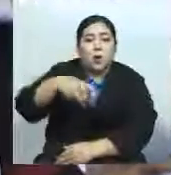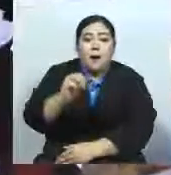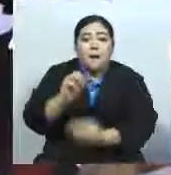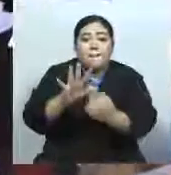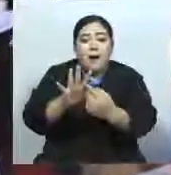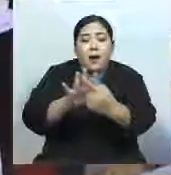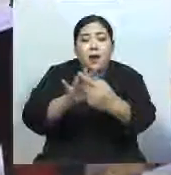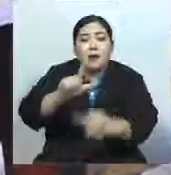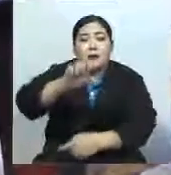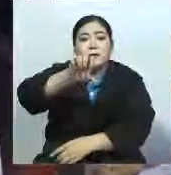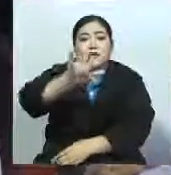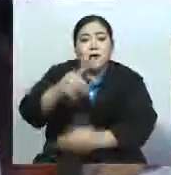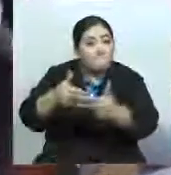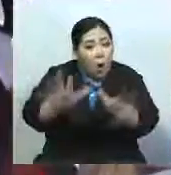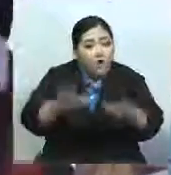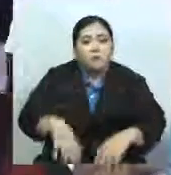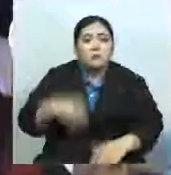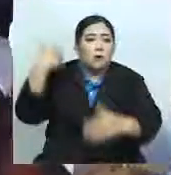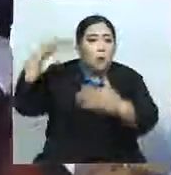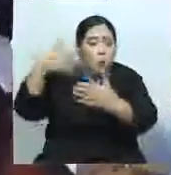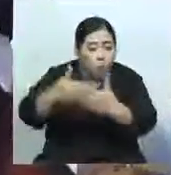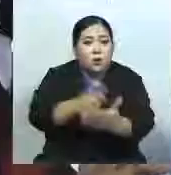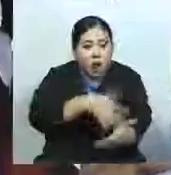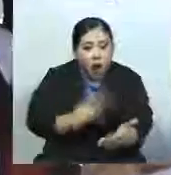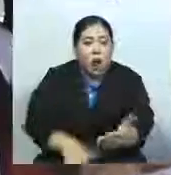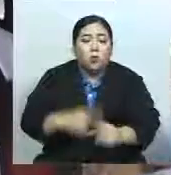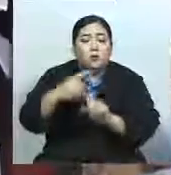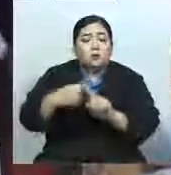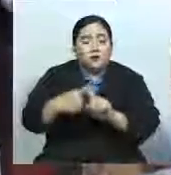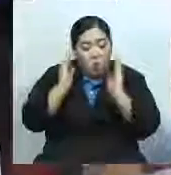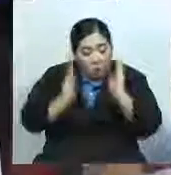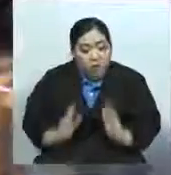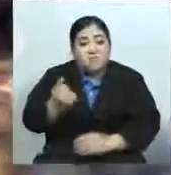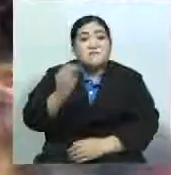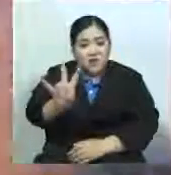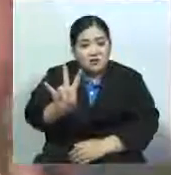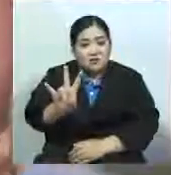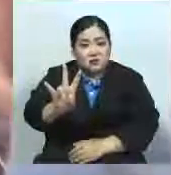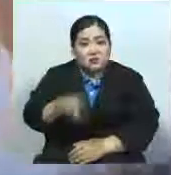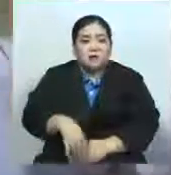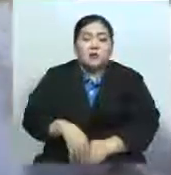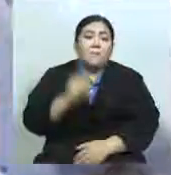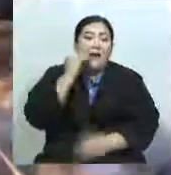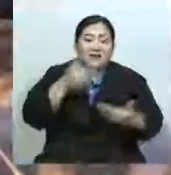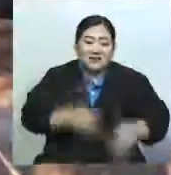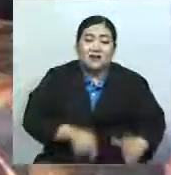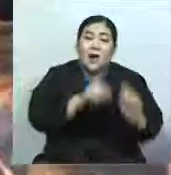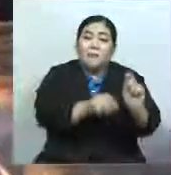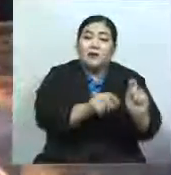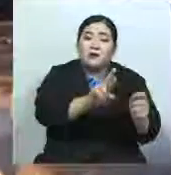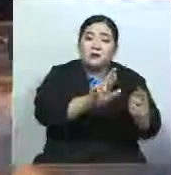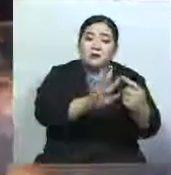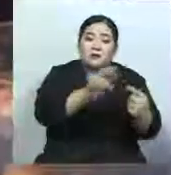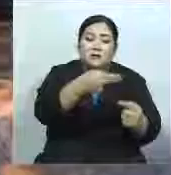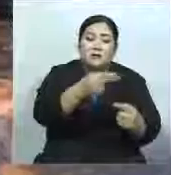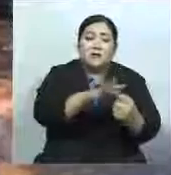กับคนอื่นเบื้องต้นมีแรงงานถูกหลอกทั้งหมด17คนด้วยกันมีภูมิลำเนาอยู่ในพื้นที่อำเภอละหานทราย7คนส่วนที่เห